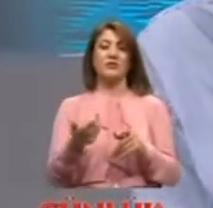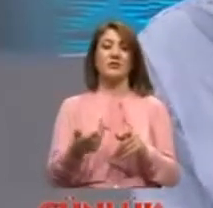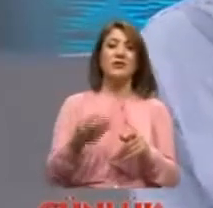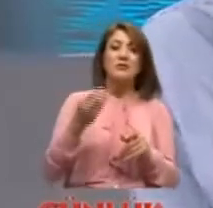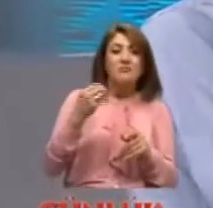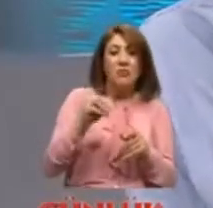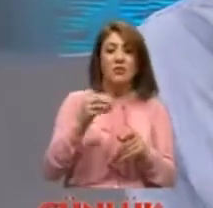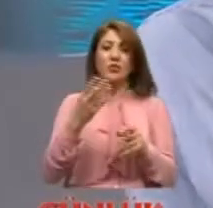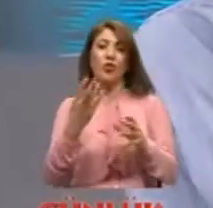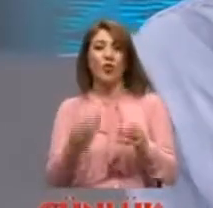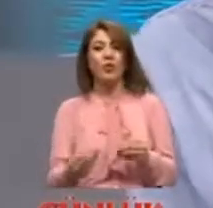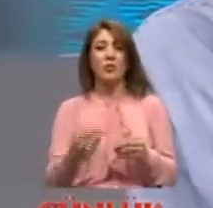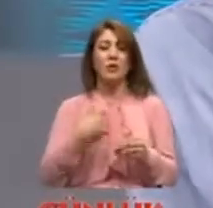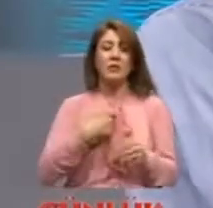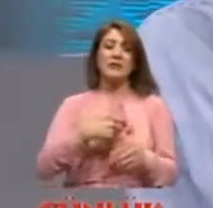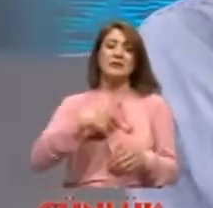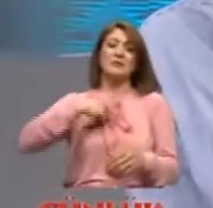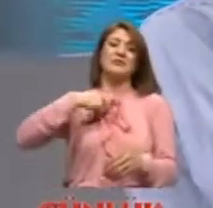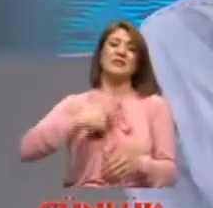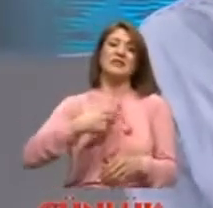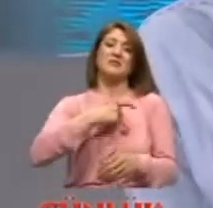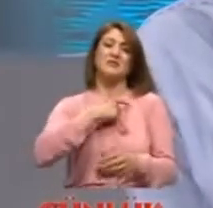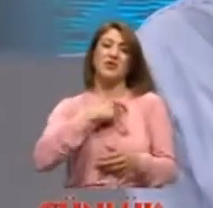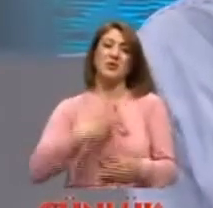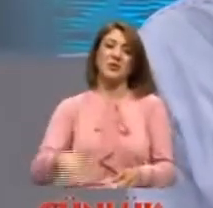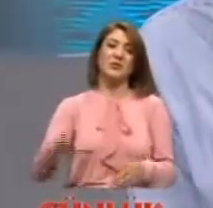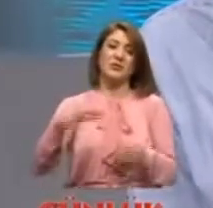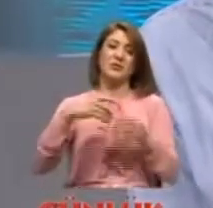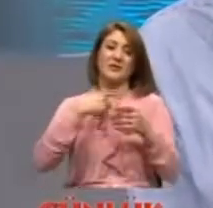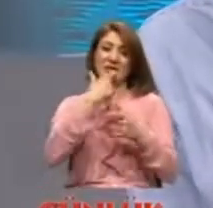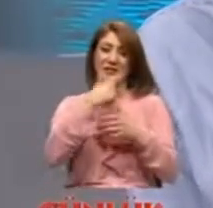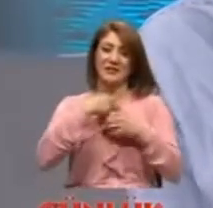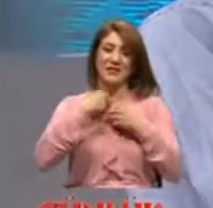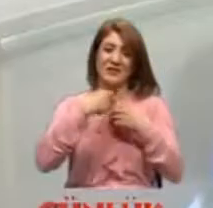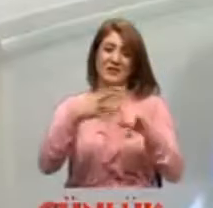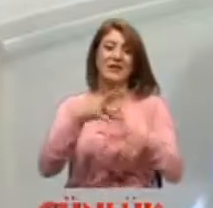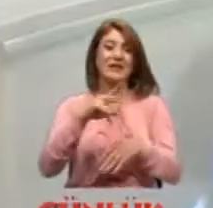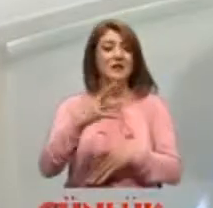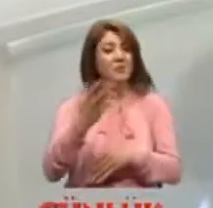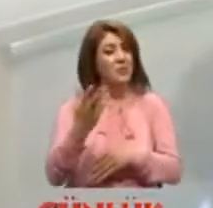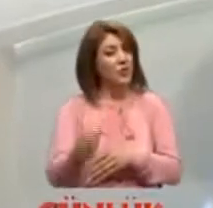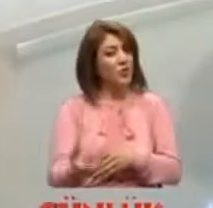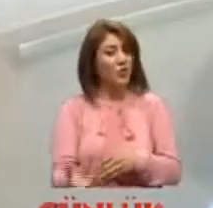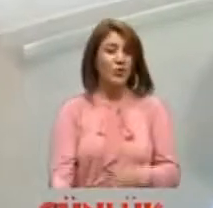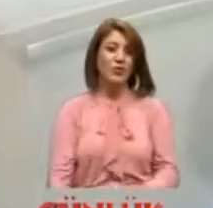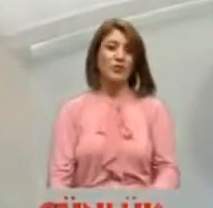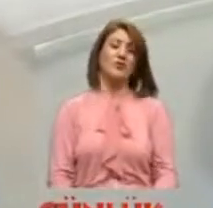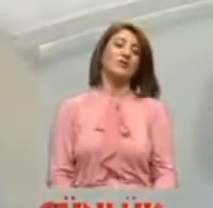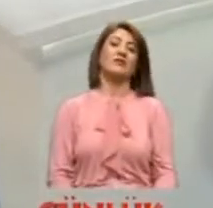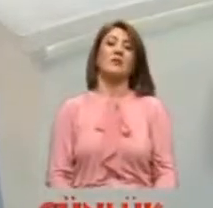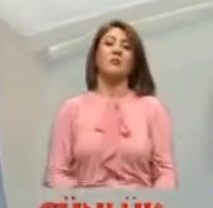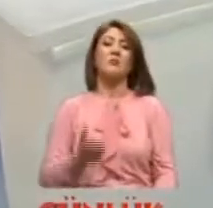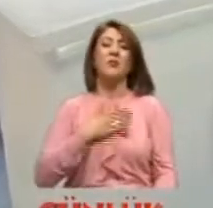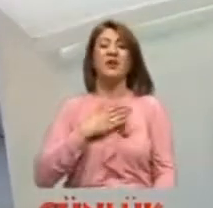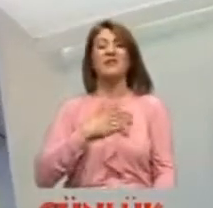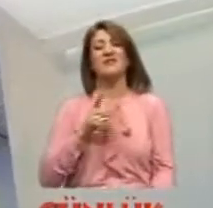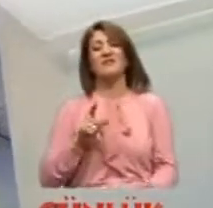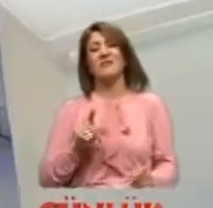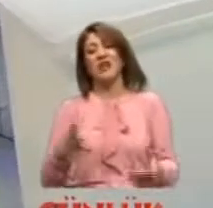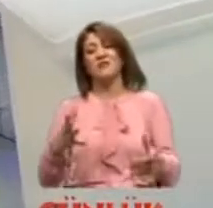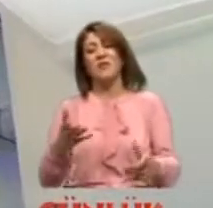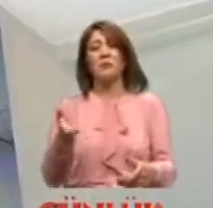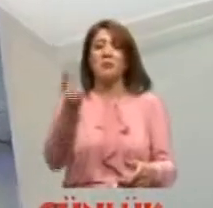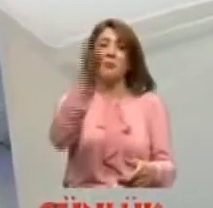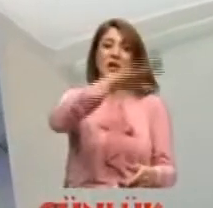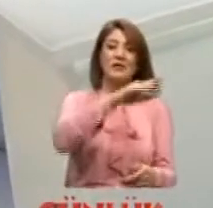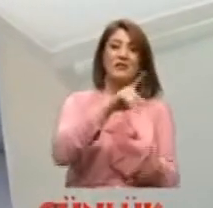hani belki lanet etti ben bu dişlerden yıldım dedi. Hani bilmiyorum. Para mı ihtiyacı oldu? Bana yaramadı başkasına yarasın belki